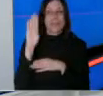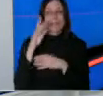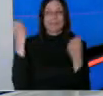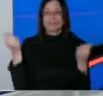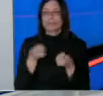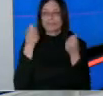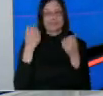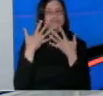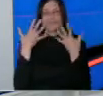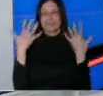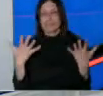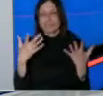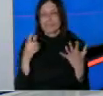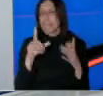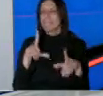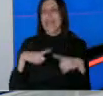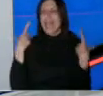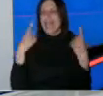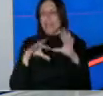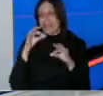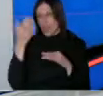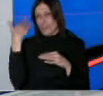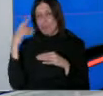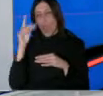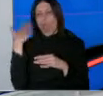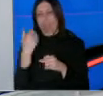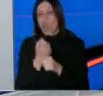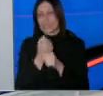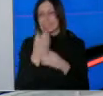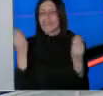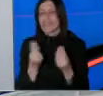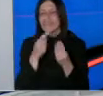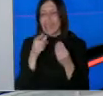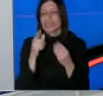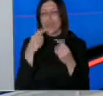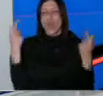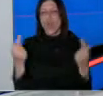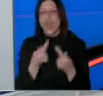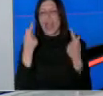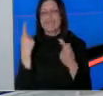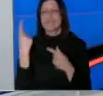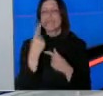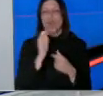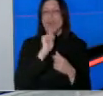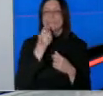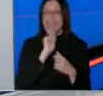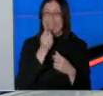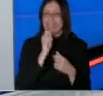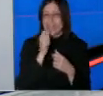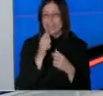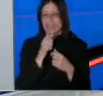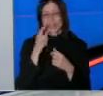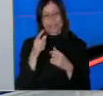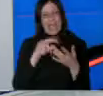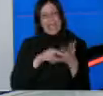הקמפיינר הדגול, בחיים בבחירות הקודמות לא היה עושה כזה דבר. הוא רב עם כל מראיין שלו. אגב, זה